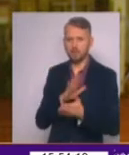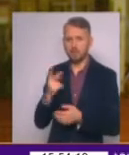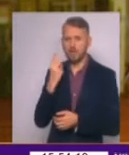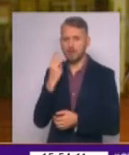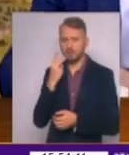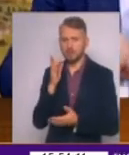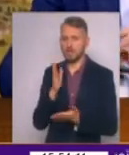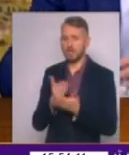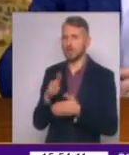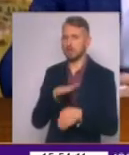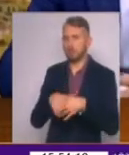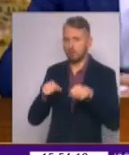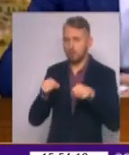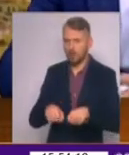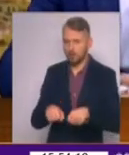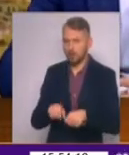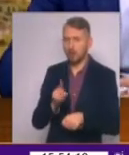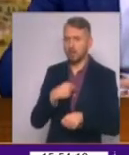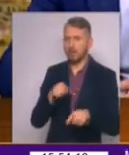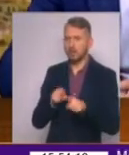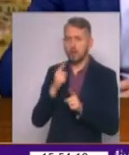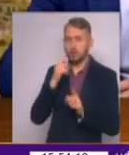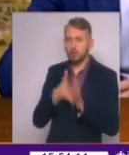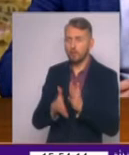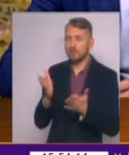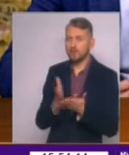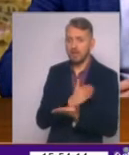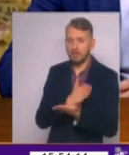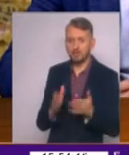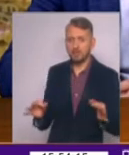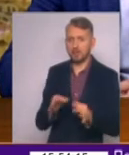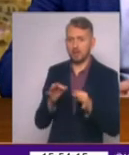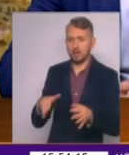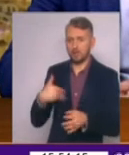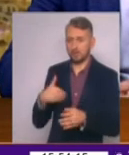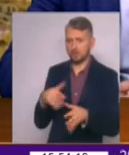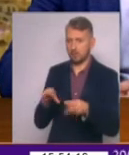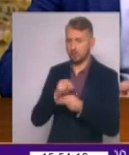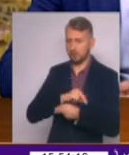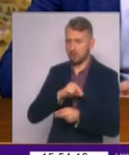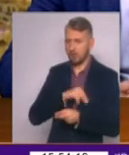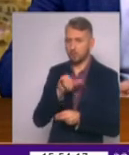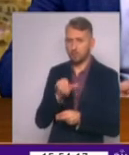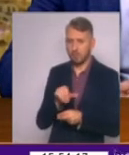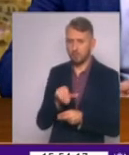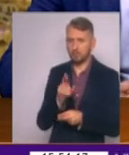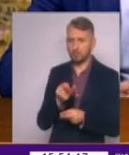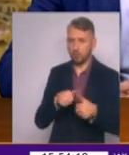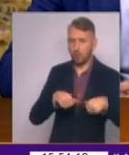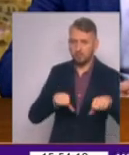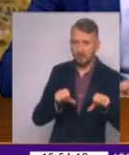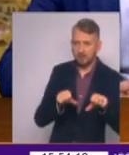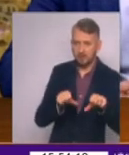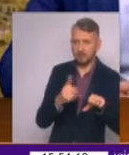там є їхні повноваження, але я так розумію, що взагалі жодних ефективних співпраць у вас, як у комісії відповідної